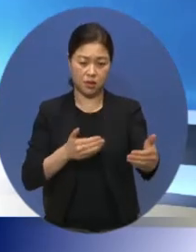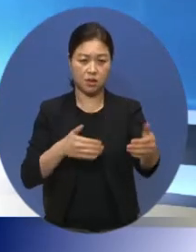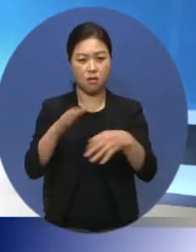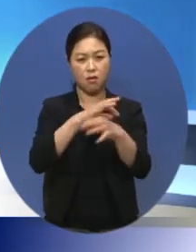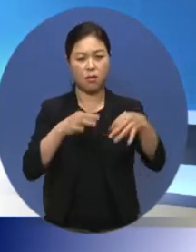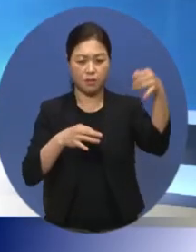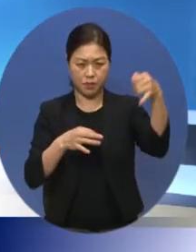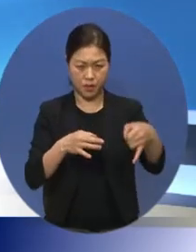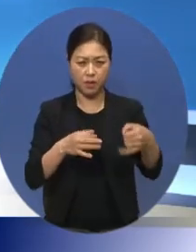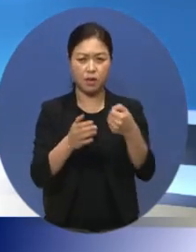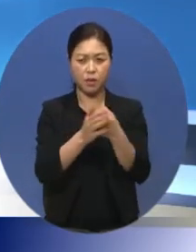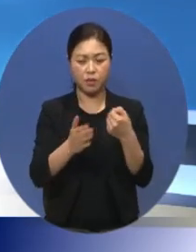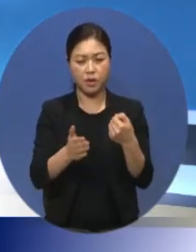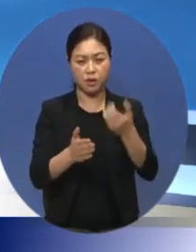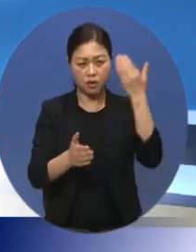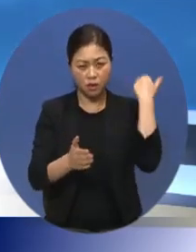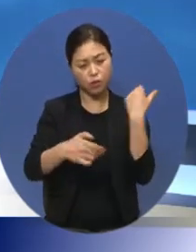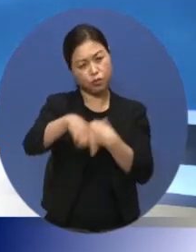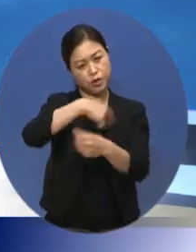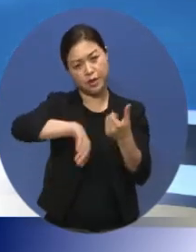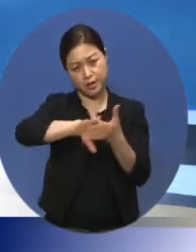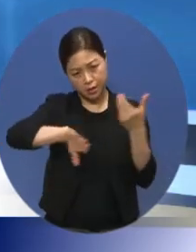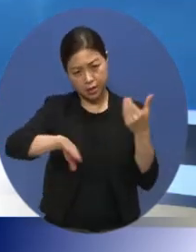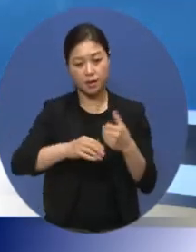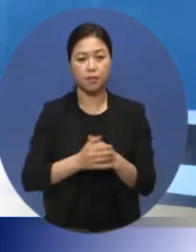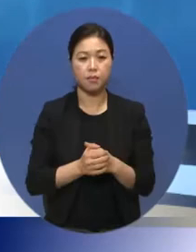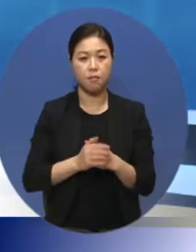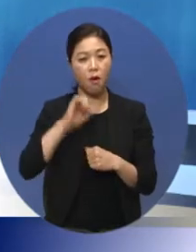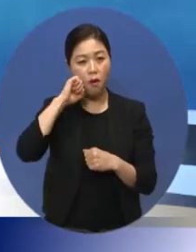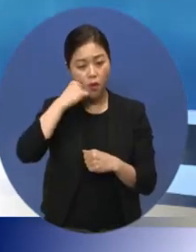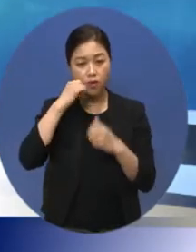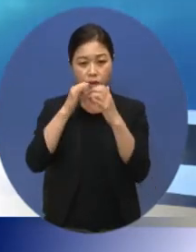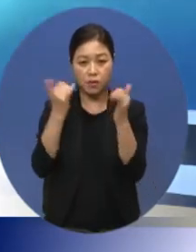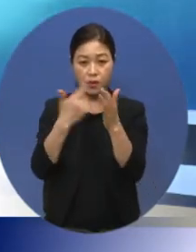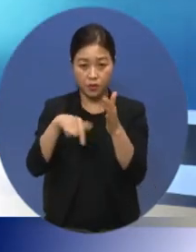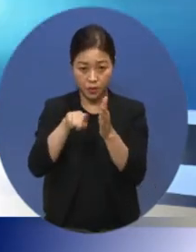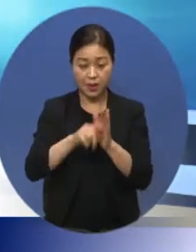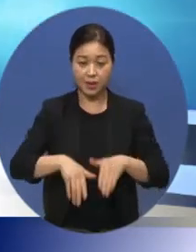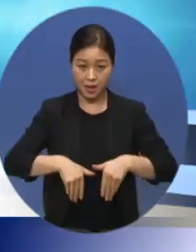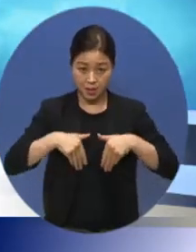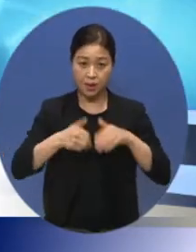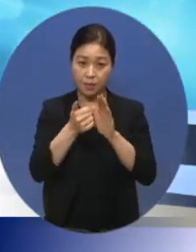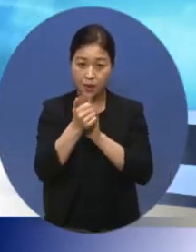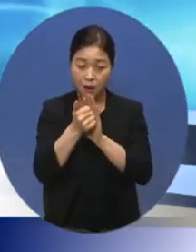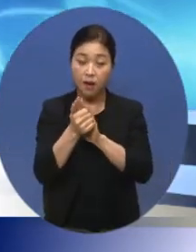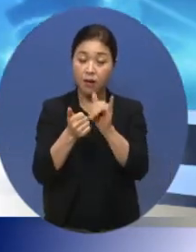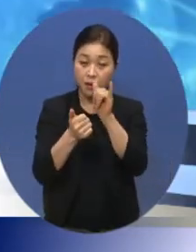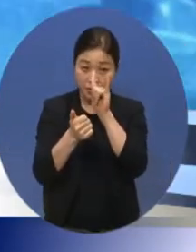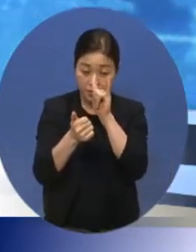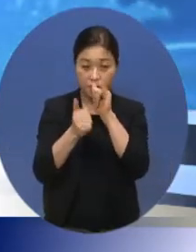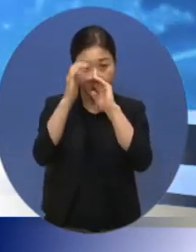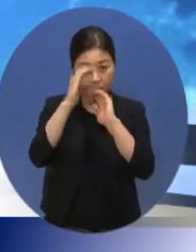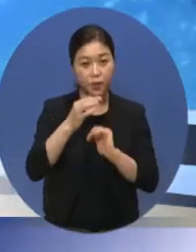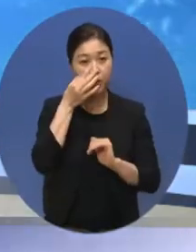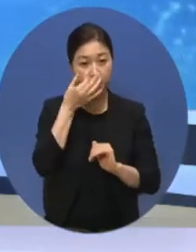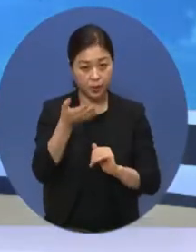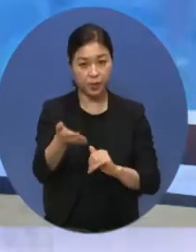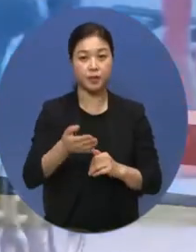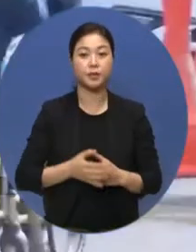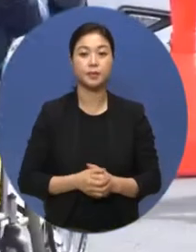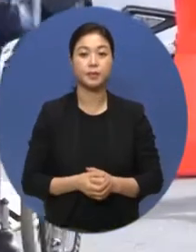즐기기는 어려운데요. 이 가운데 취약계층을 위한 온정의 손길이 전해져 김민재 기자가 만나봤습니다.